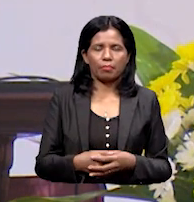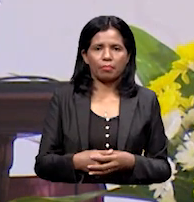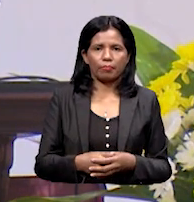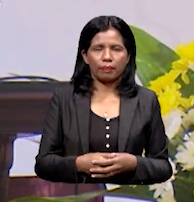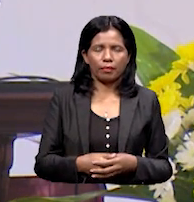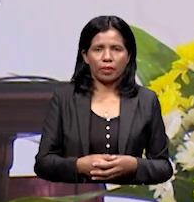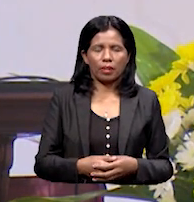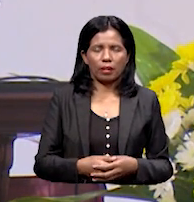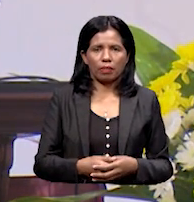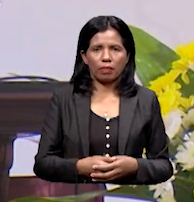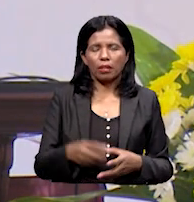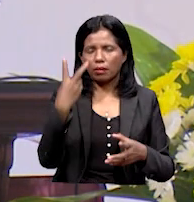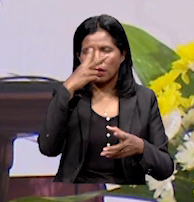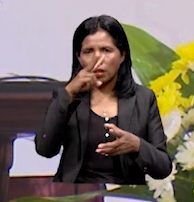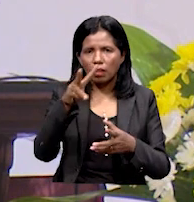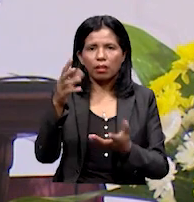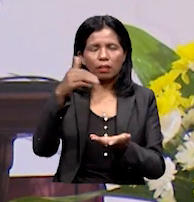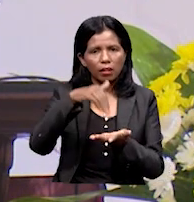Atu fila fali hare